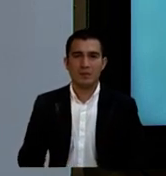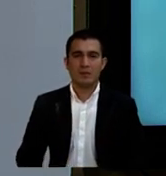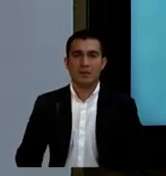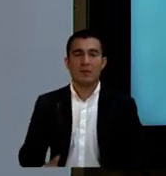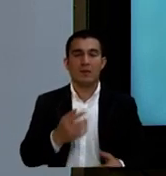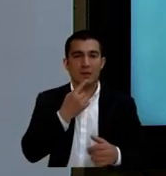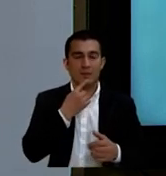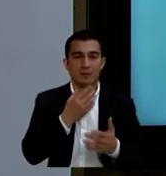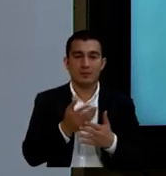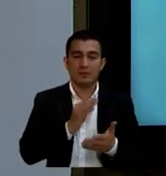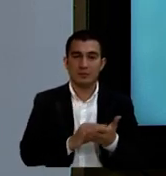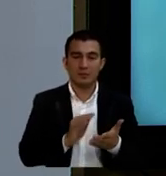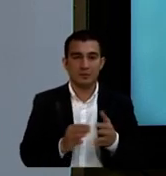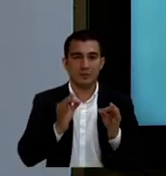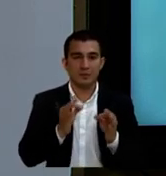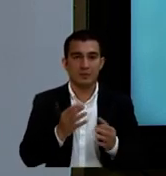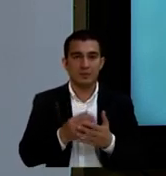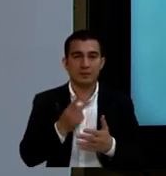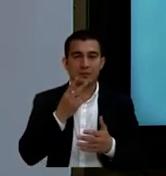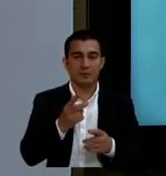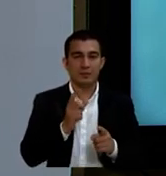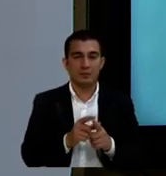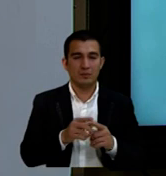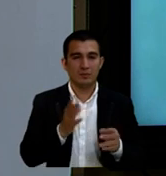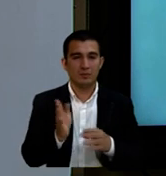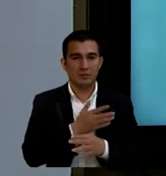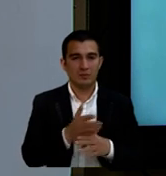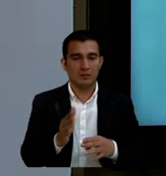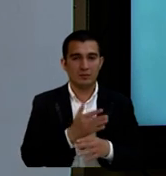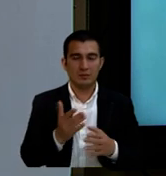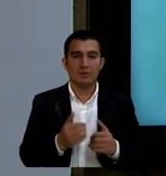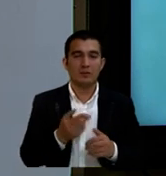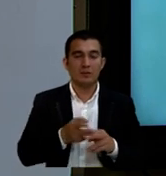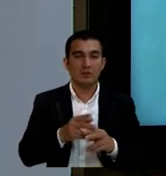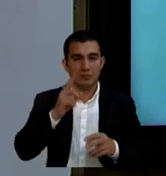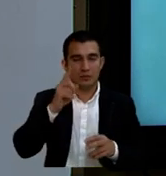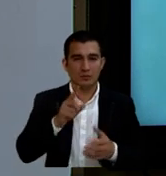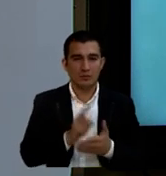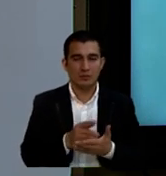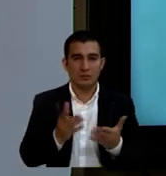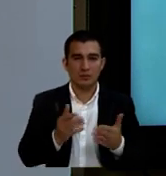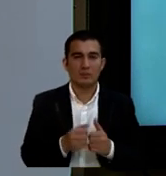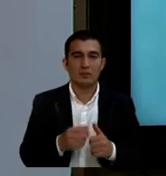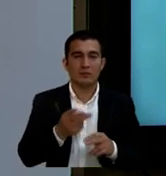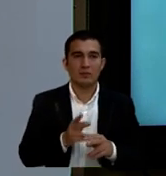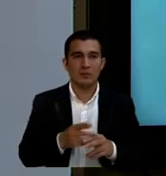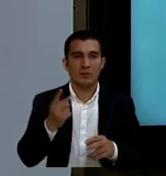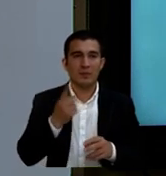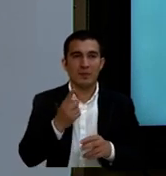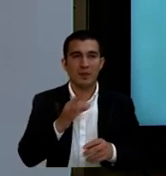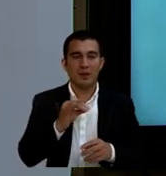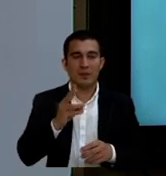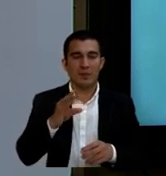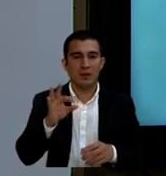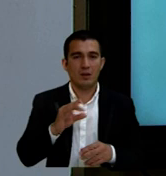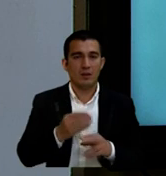Tilning yozma shaklda to'g'rilik ikki me'yor bilan ta'minlanadi. Buni siz juda ham yaxshi bilishingiz kerak. Birinchisi imlo,